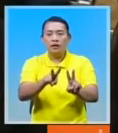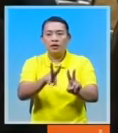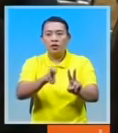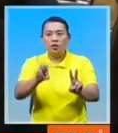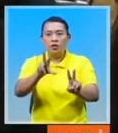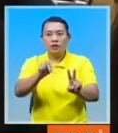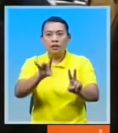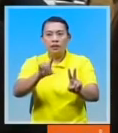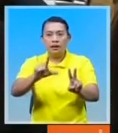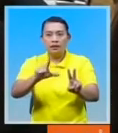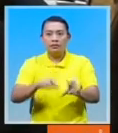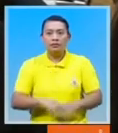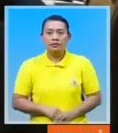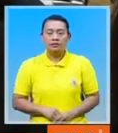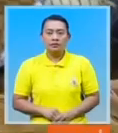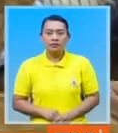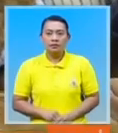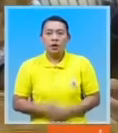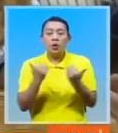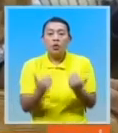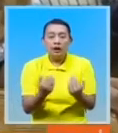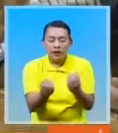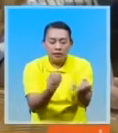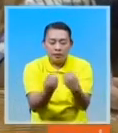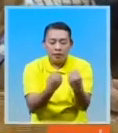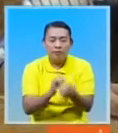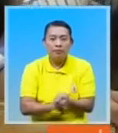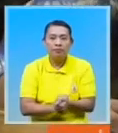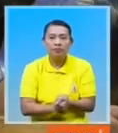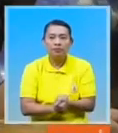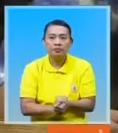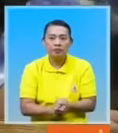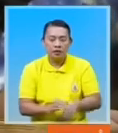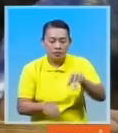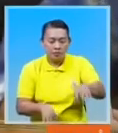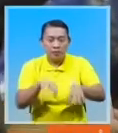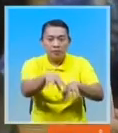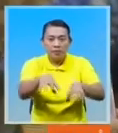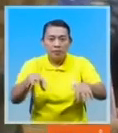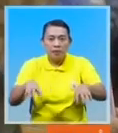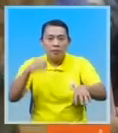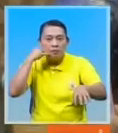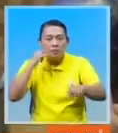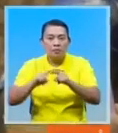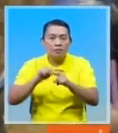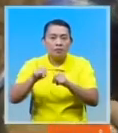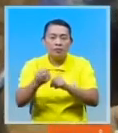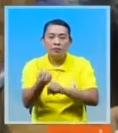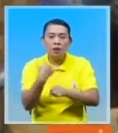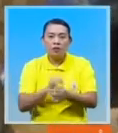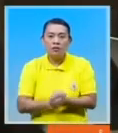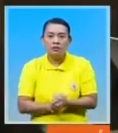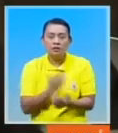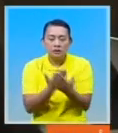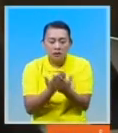2,638 ล้านบาทนะครับในเวทีรับฟังความคิดเห็นวันนี้เนี่ยผู้ประกอบการโทรคมนาคมต่างเห็นตรงกันเลยว่าราคาที่คำนวณออกมา